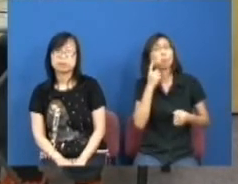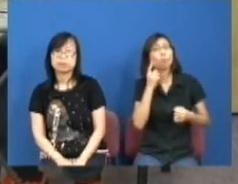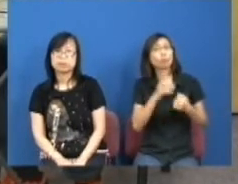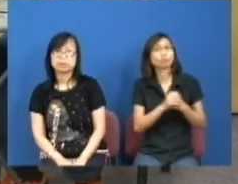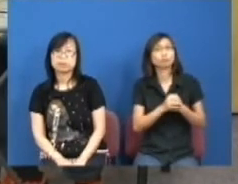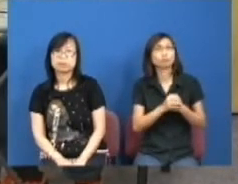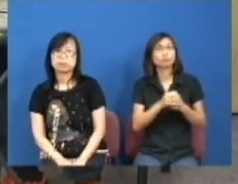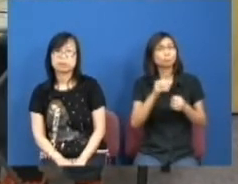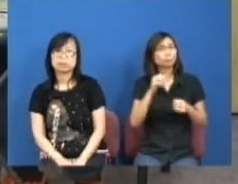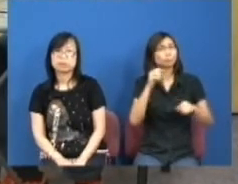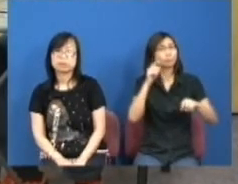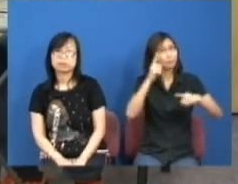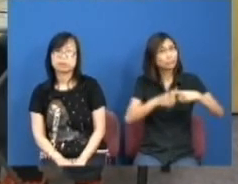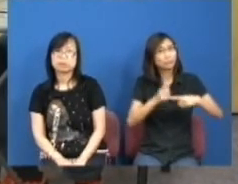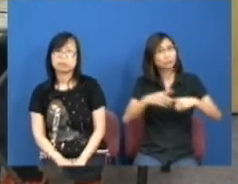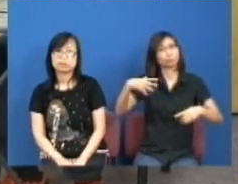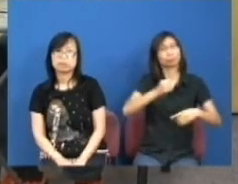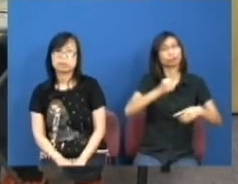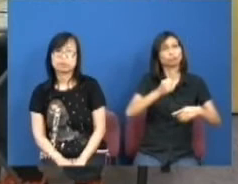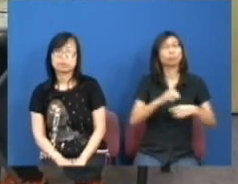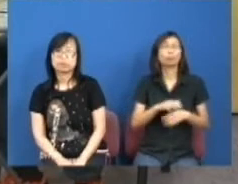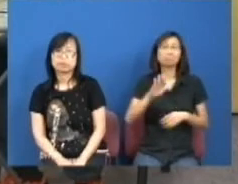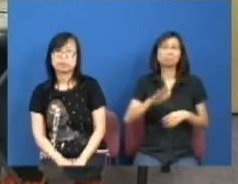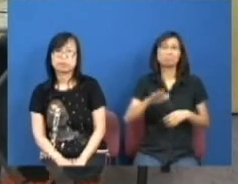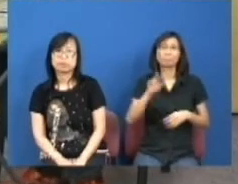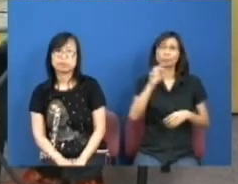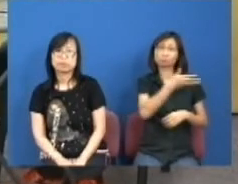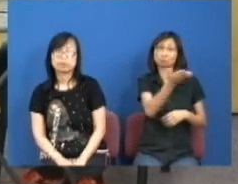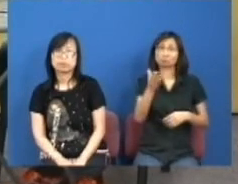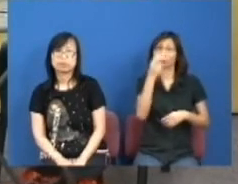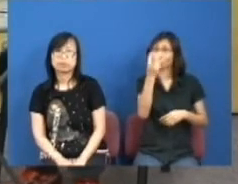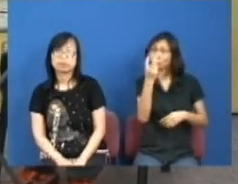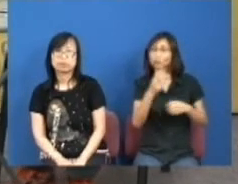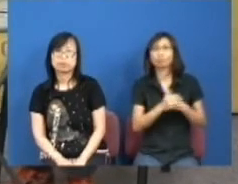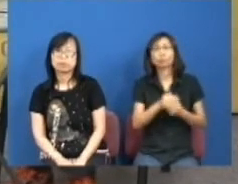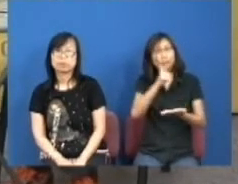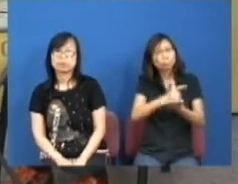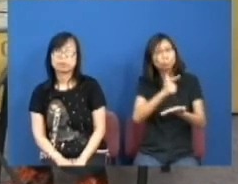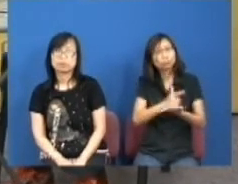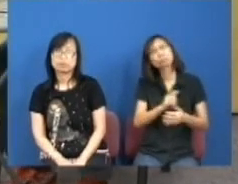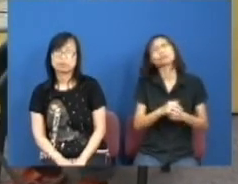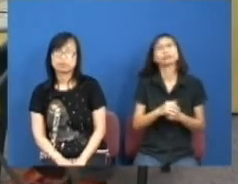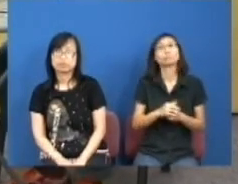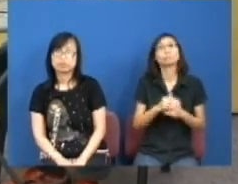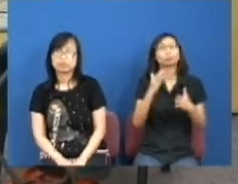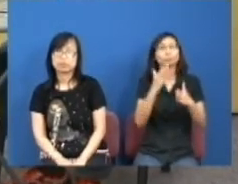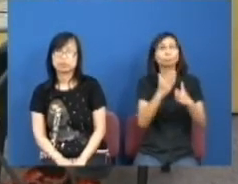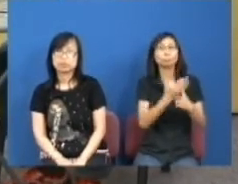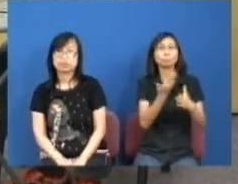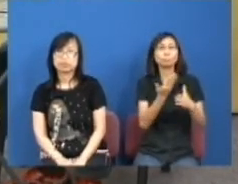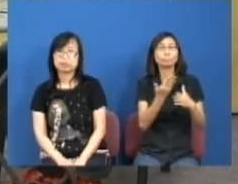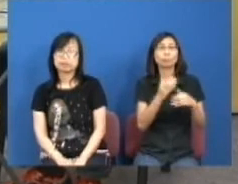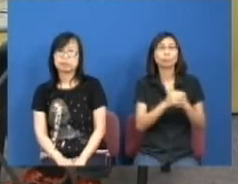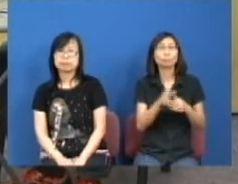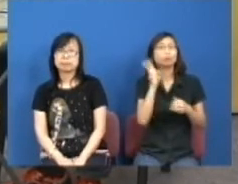命天子係佢咧？咁呢一個留翻大家繼續觀察。咁但係最重要一樣嘢就係話，唔係因為我哋似乎有一啲疑